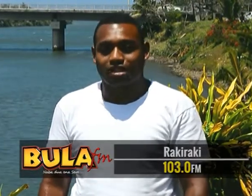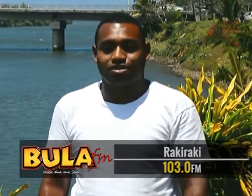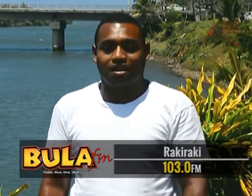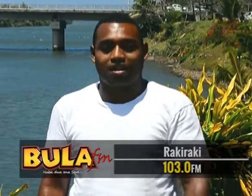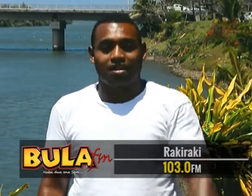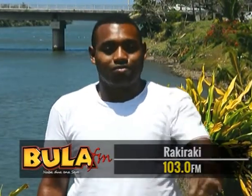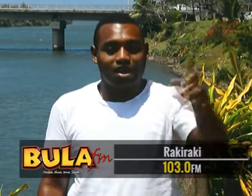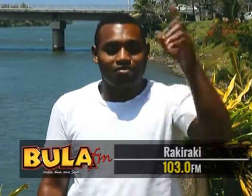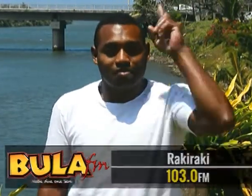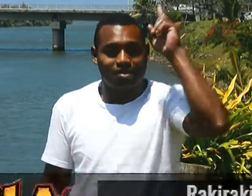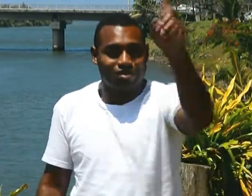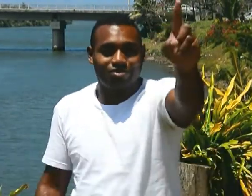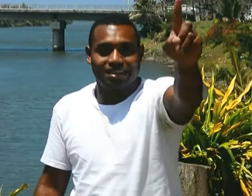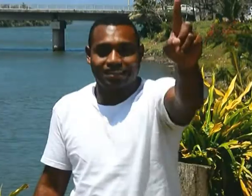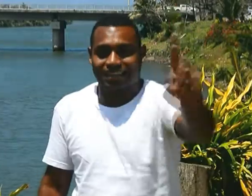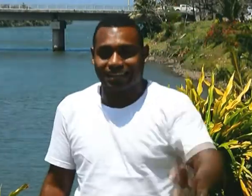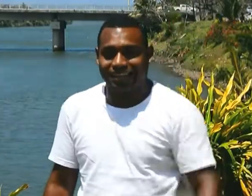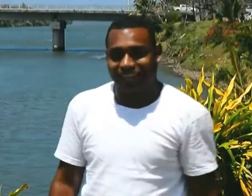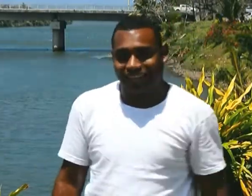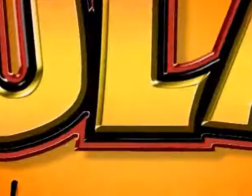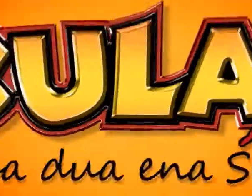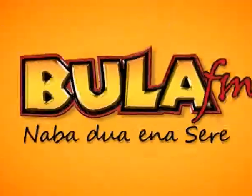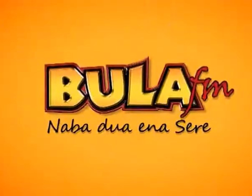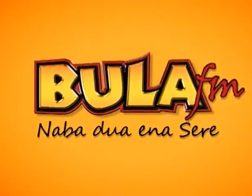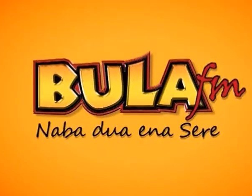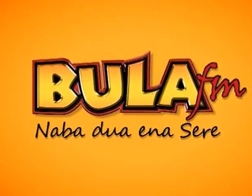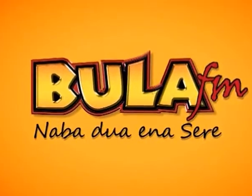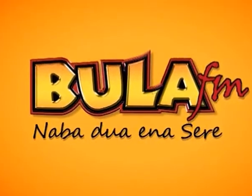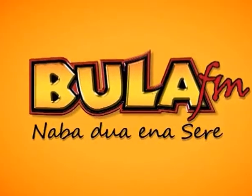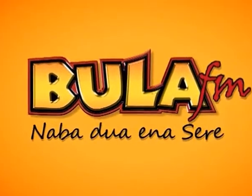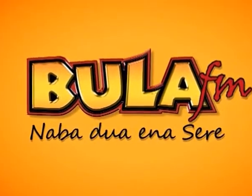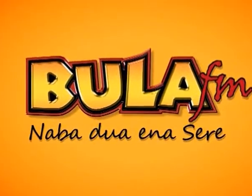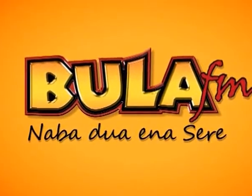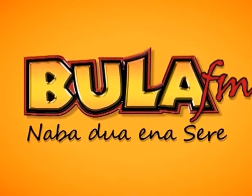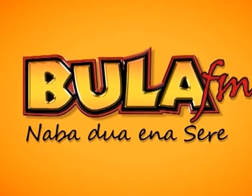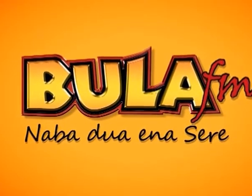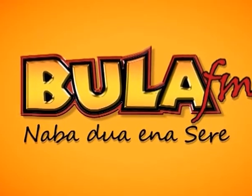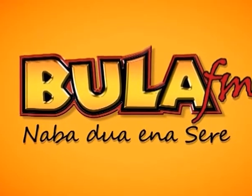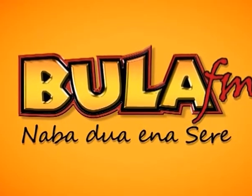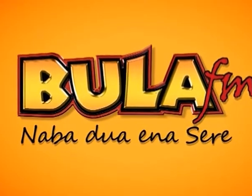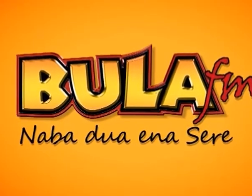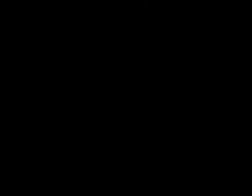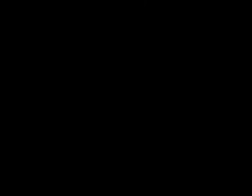ko singa toka Bula FM namba 2 na serre Bula FM namba 2 na serre